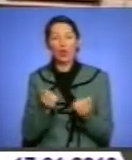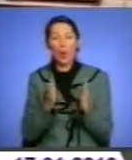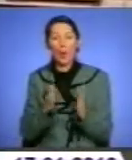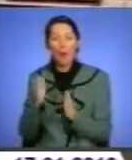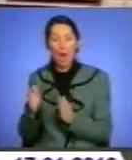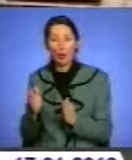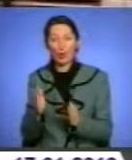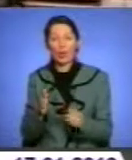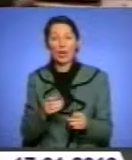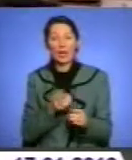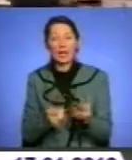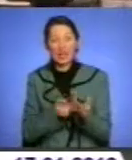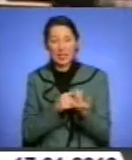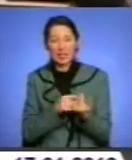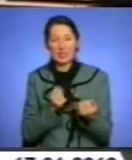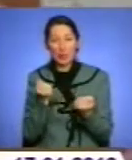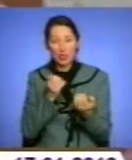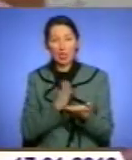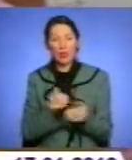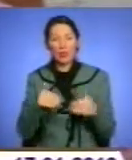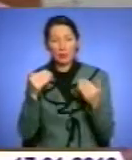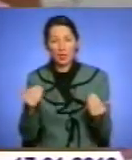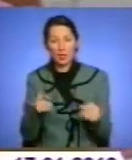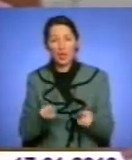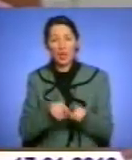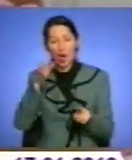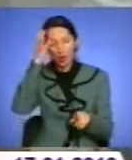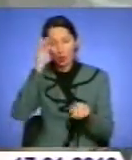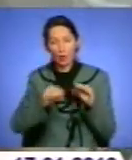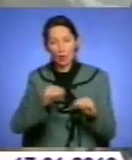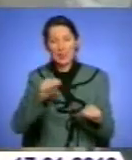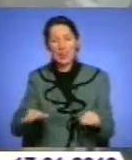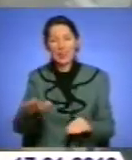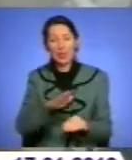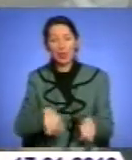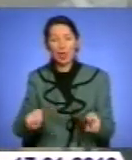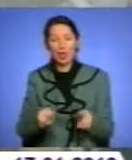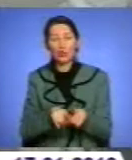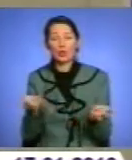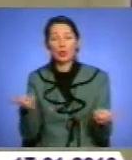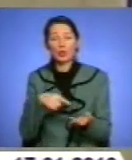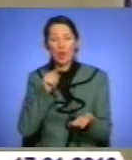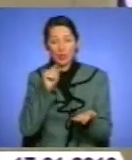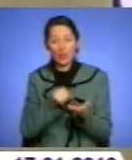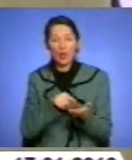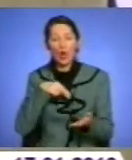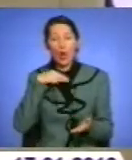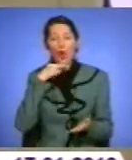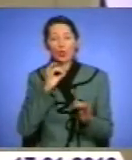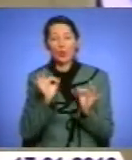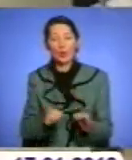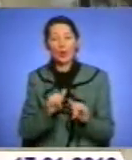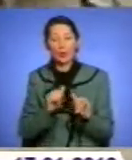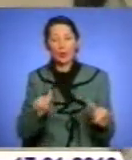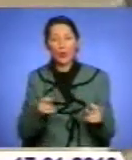зменшитися, а збільшитися в рази та розумно розташуватися на території. Також потрібно закцентувати увагу на правильному розвитку інфраструктури. Це завдання